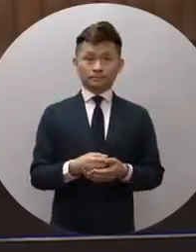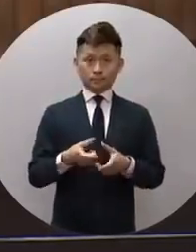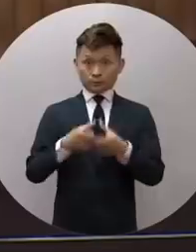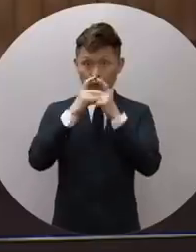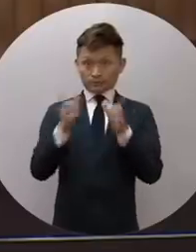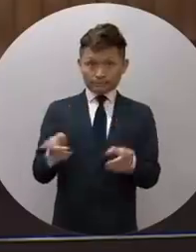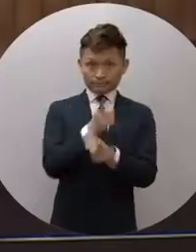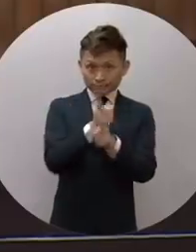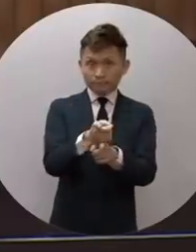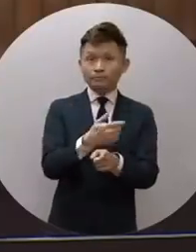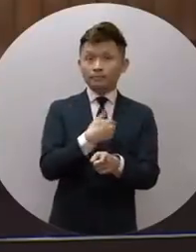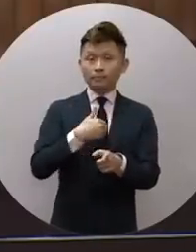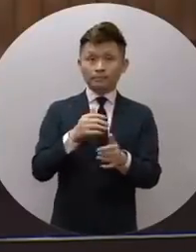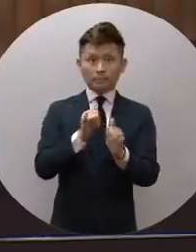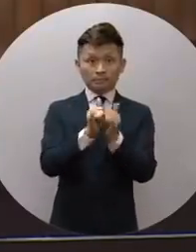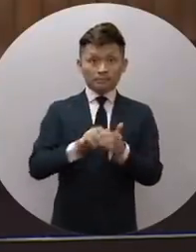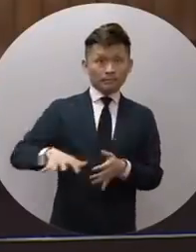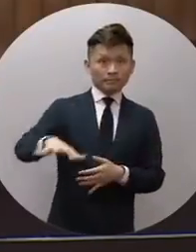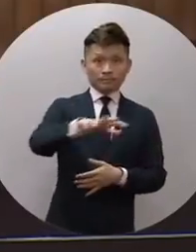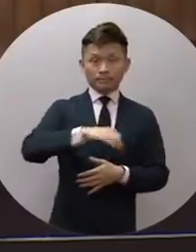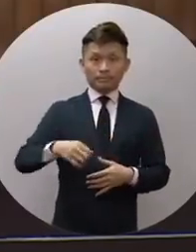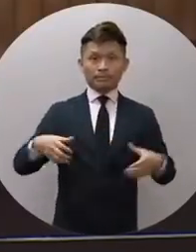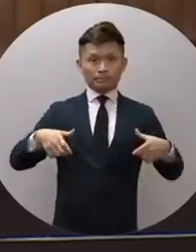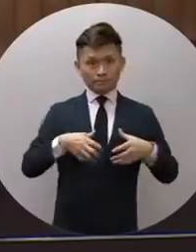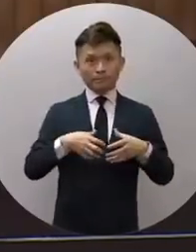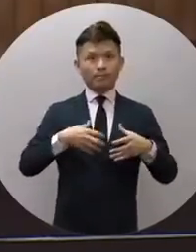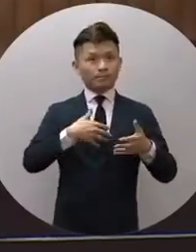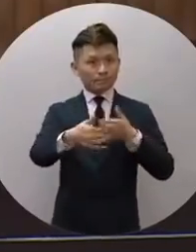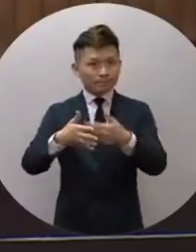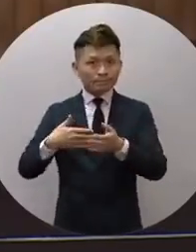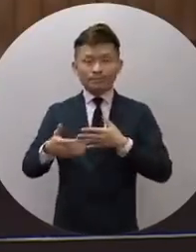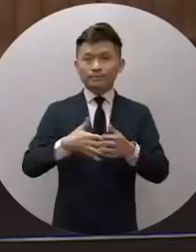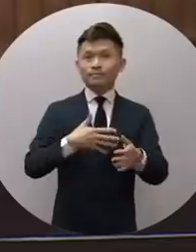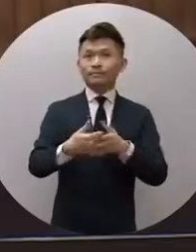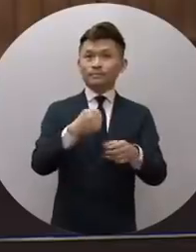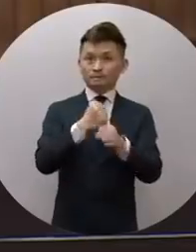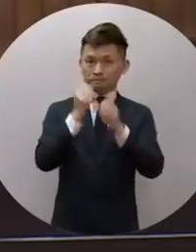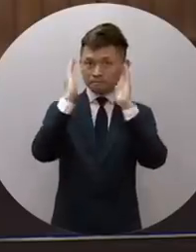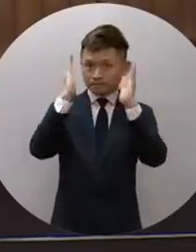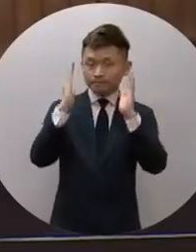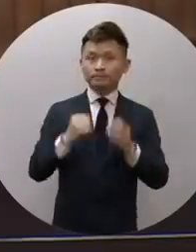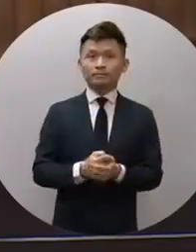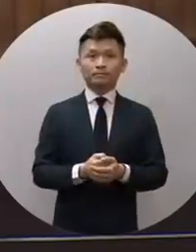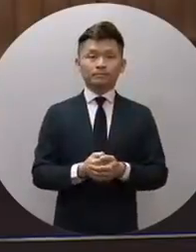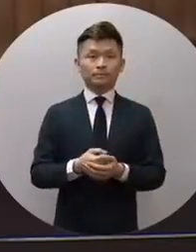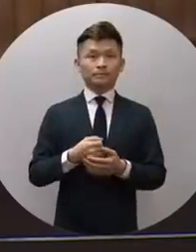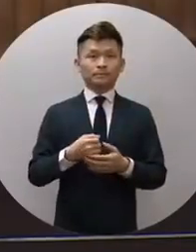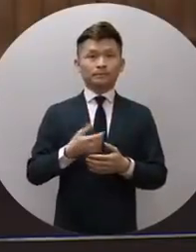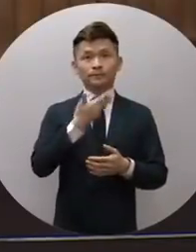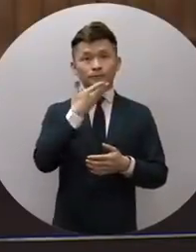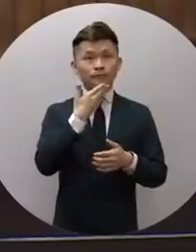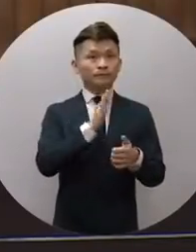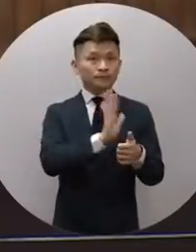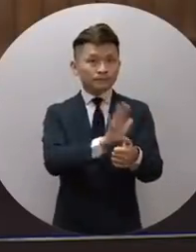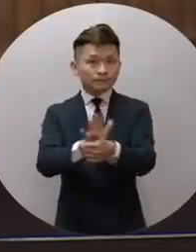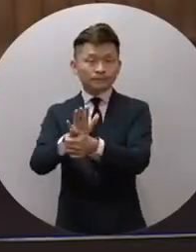道，团结全民，同心同德干实事，才能成就福国利民的大